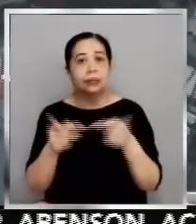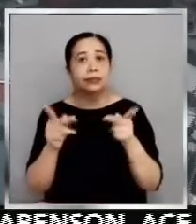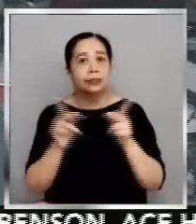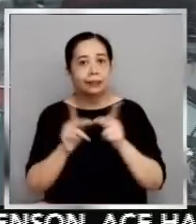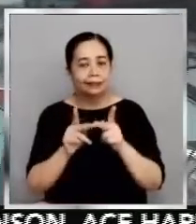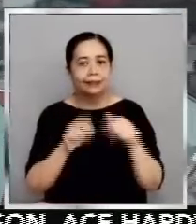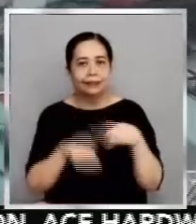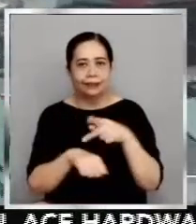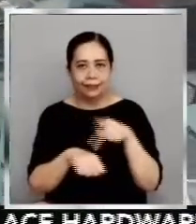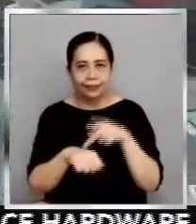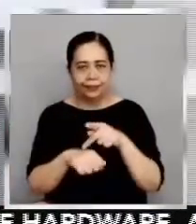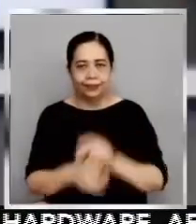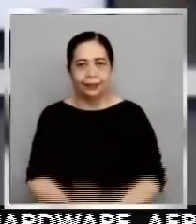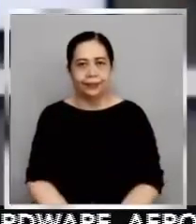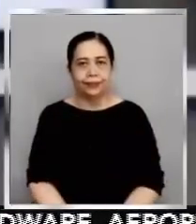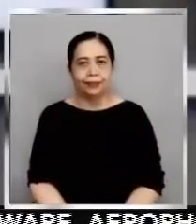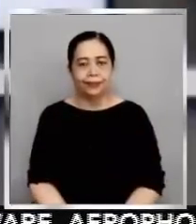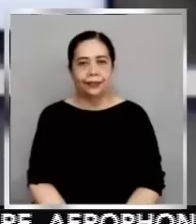bansa.